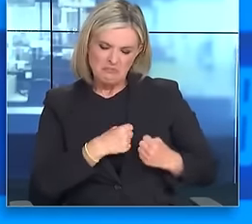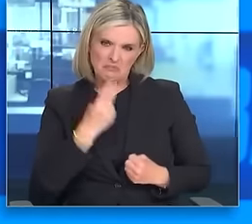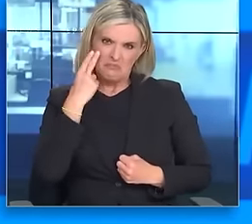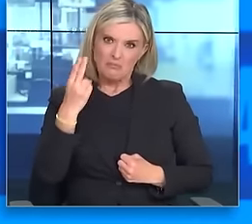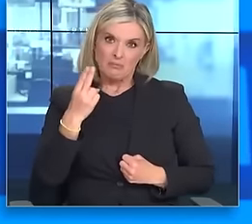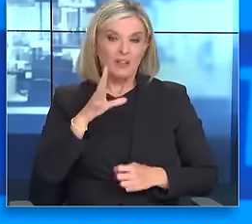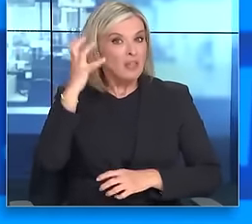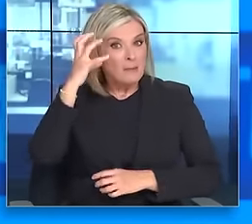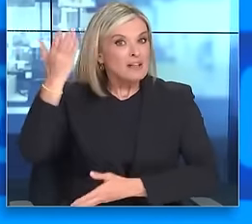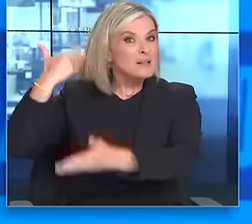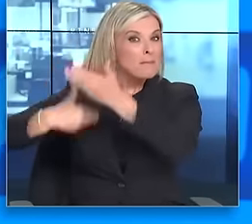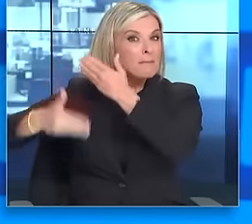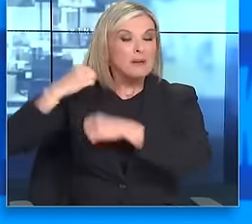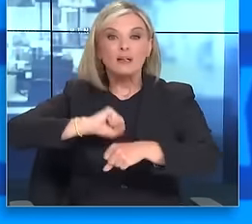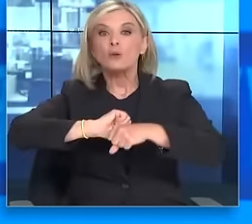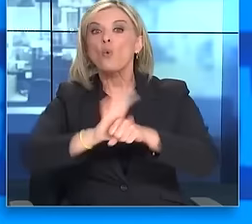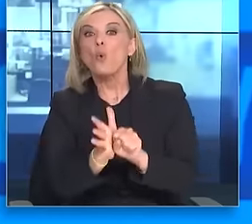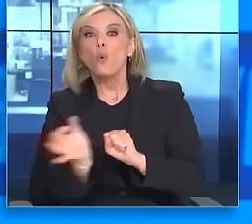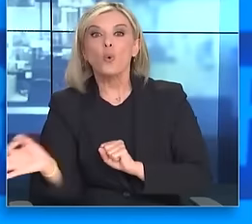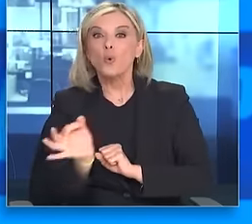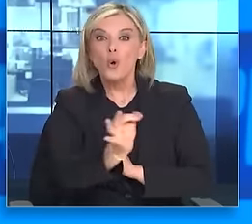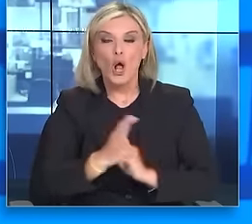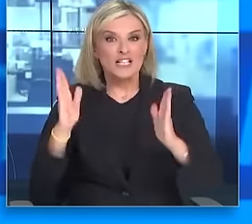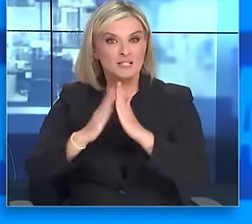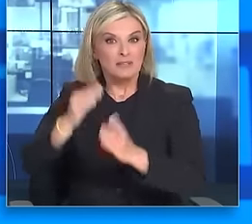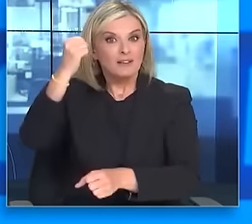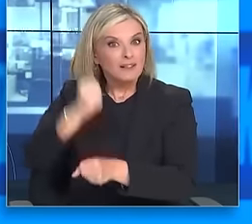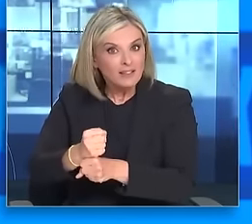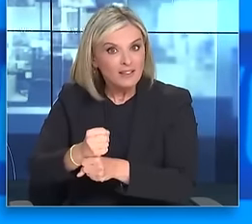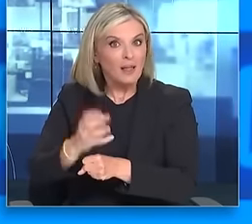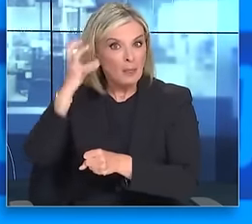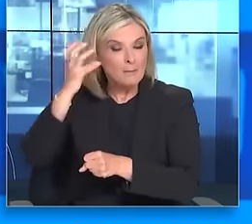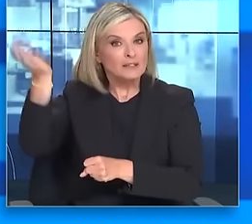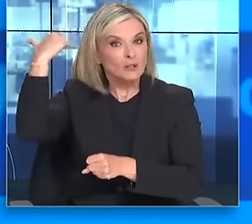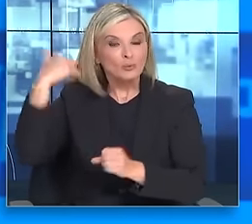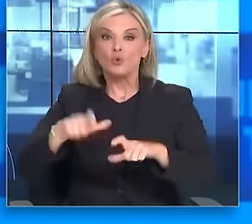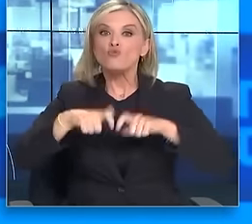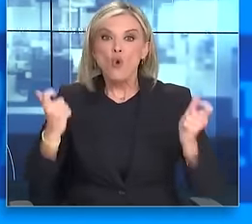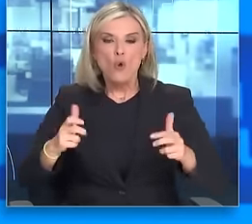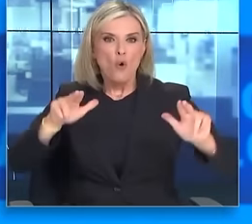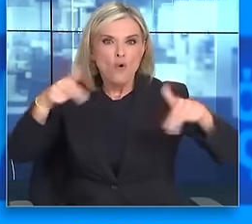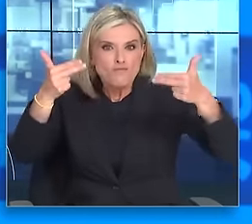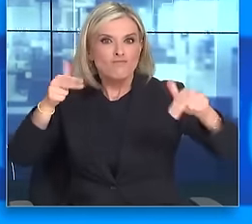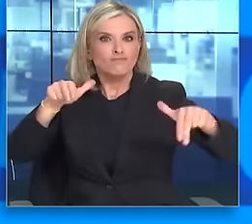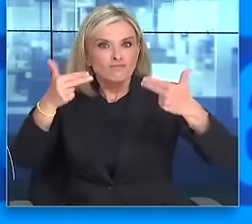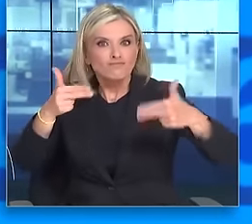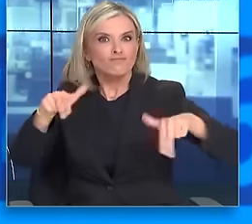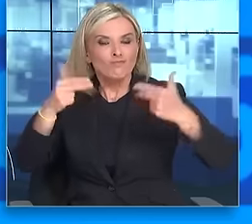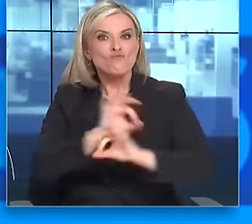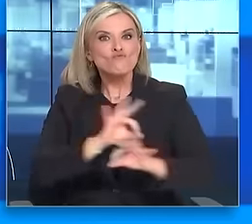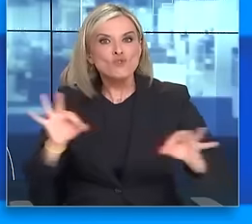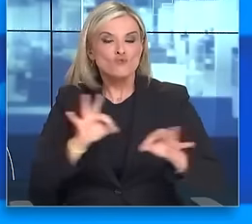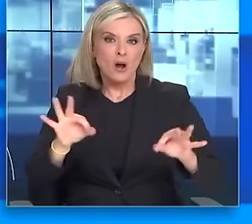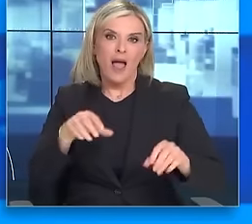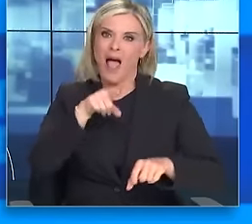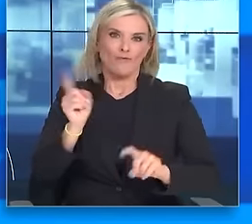χρόνια του κορονοϊού πρωτοστατήσαμε στην τηλεκπαίδευση. Mm-hmm. Κάναμε κάτι το οποίο πολλές άλλες χώρες δεν το έκαναν. Δεν είπαμε ποτέ προς Θεού ότι η τηλεκπαίδευση θα